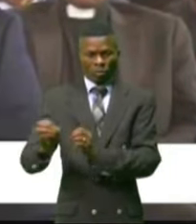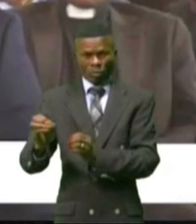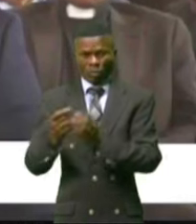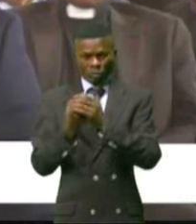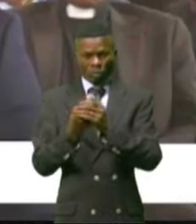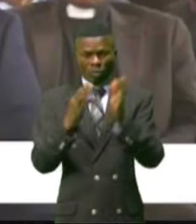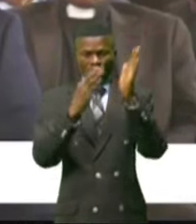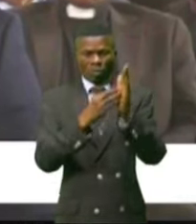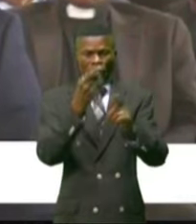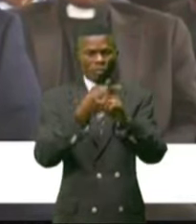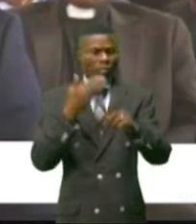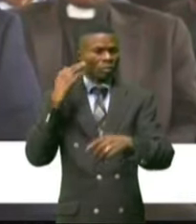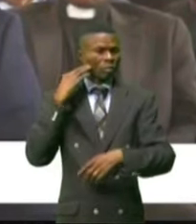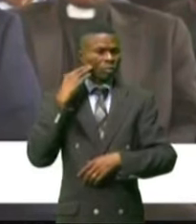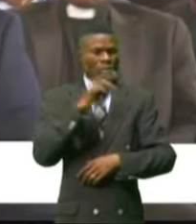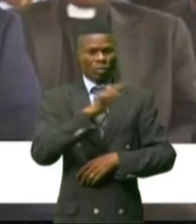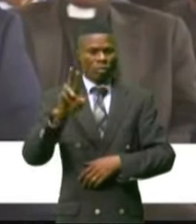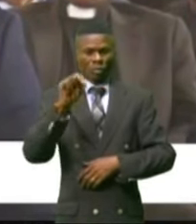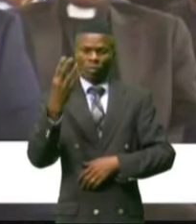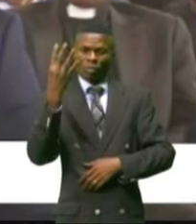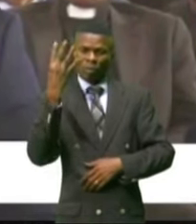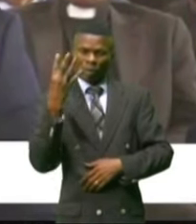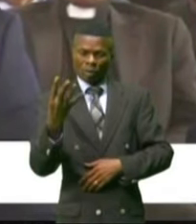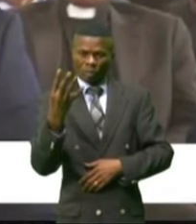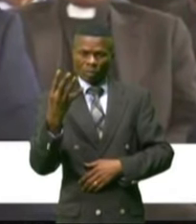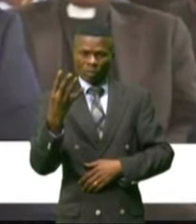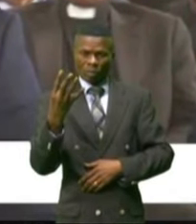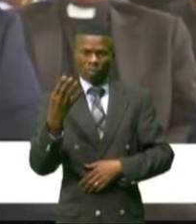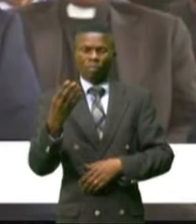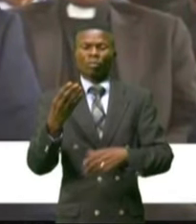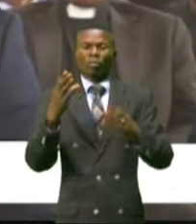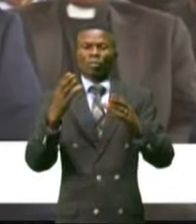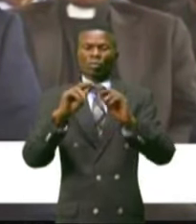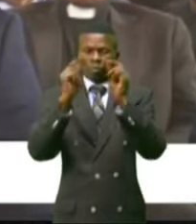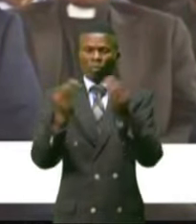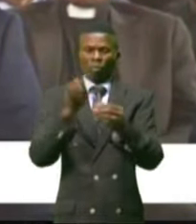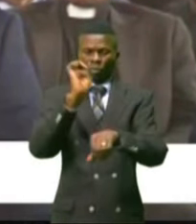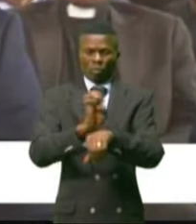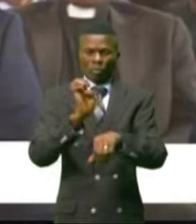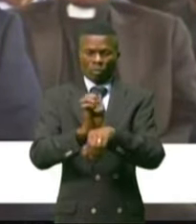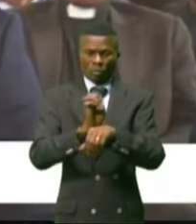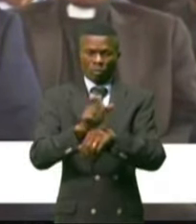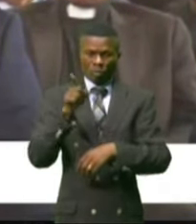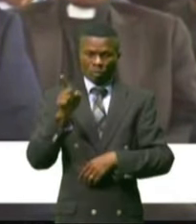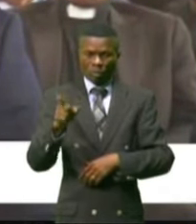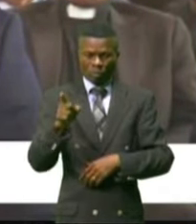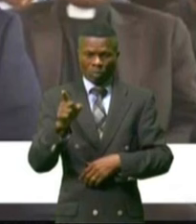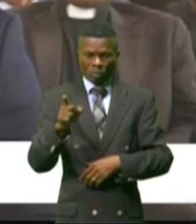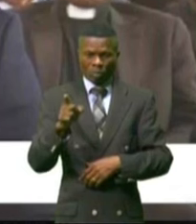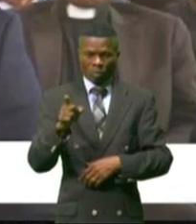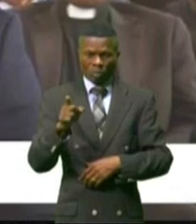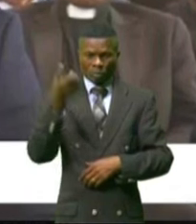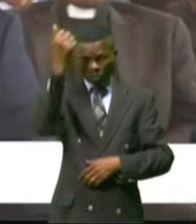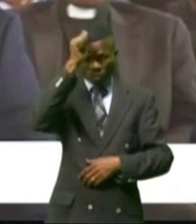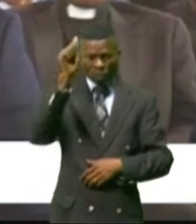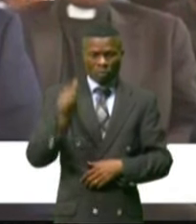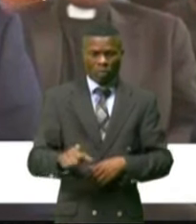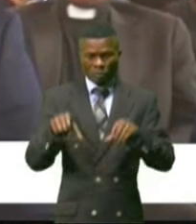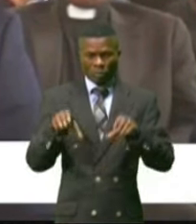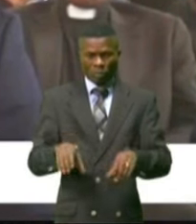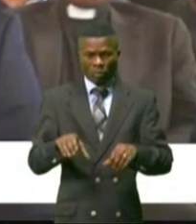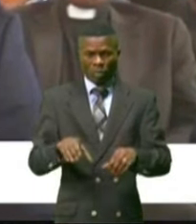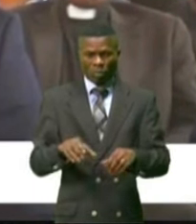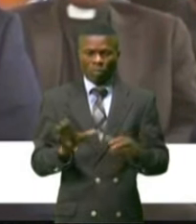le 9 mars 2024 par l'église Four Square RDC